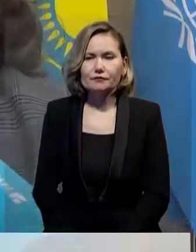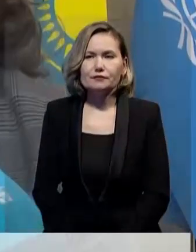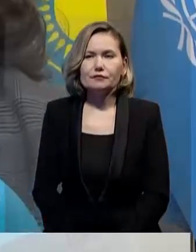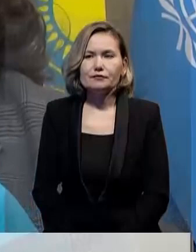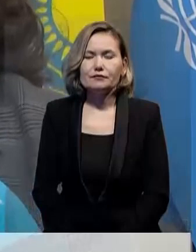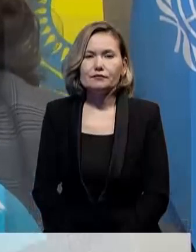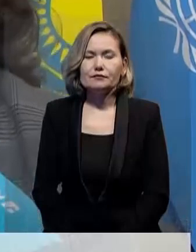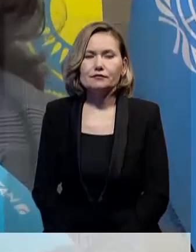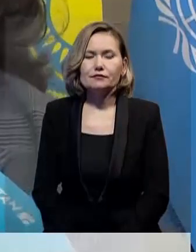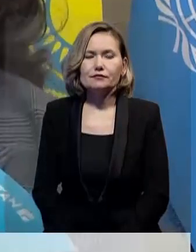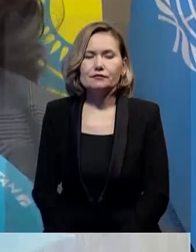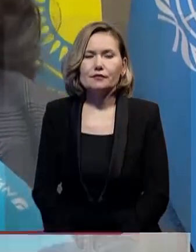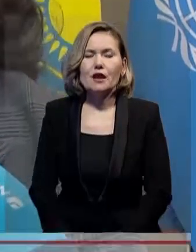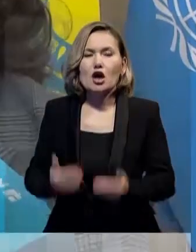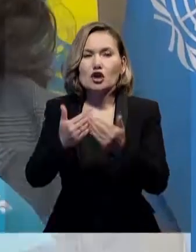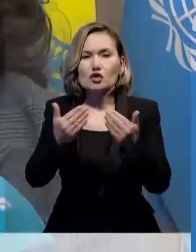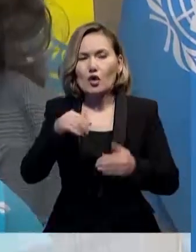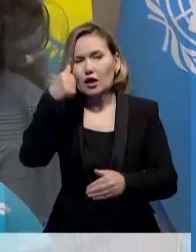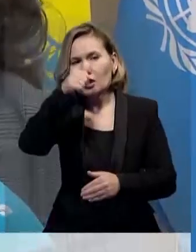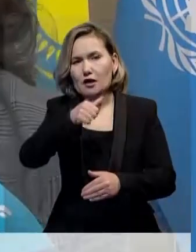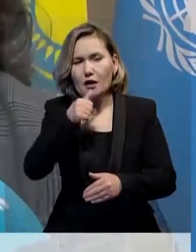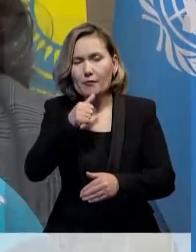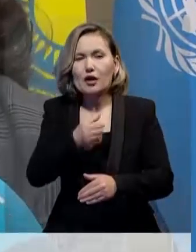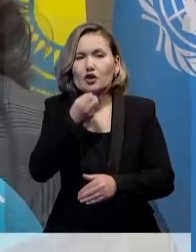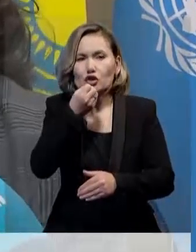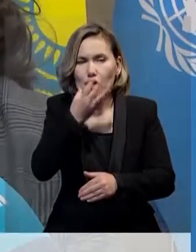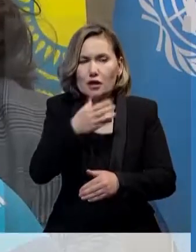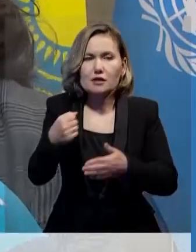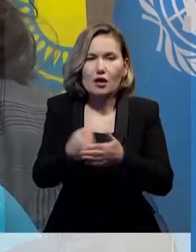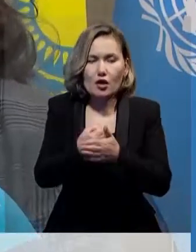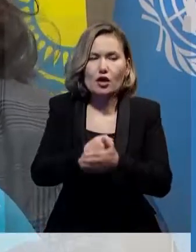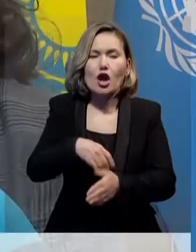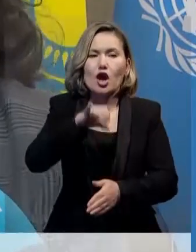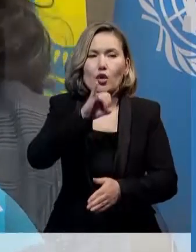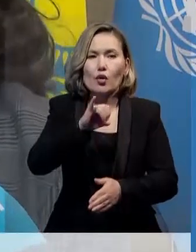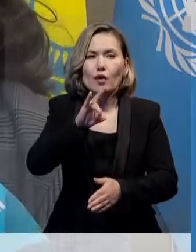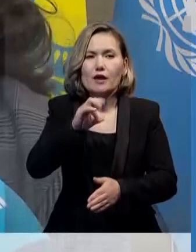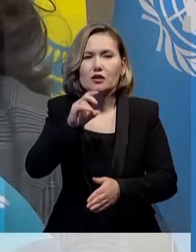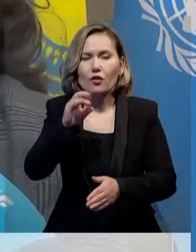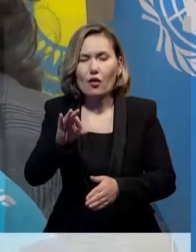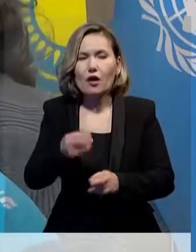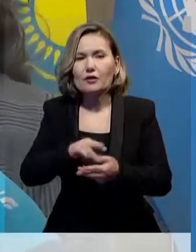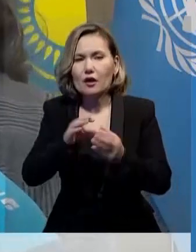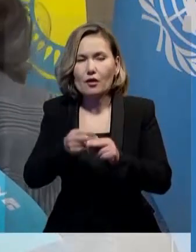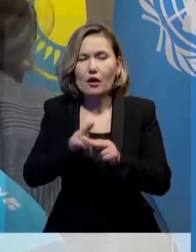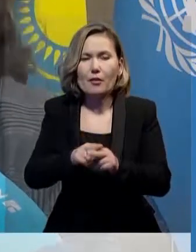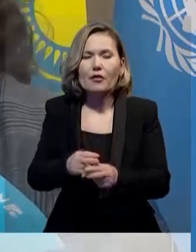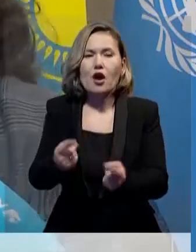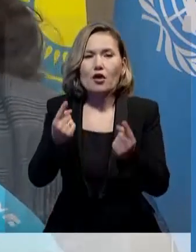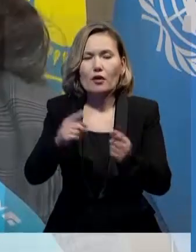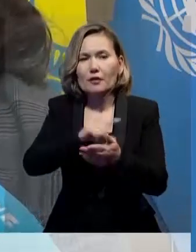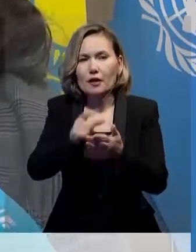За последние годы соңғы жылдары бірқатар жетістікке жеттік. ЮНЕСКО-ның тізіміне Ортеке мен Қожанасыр әзілдері